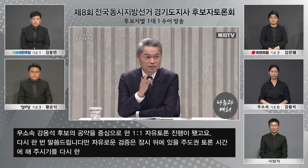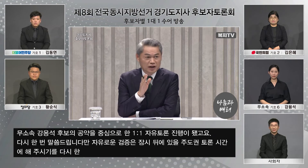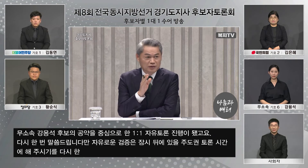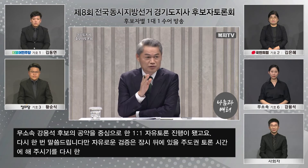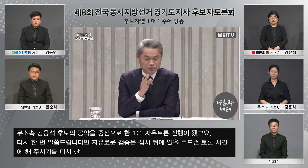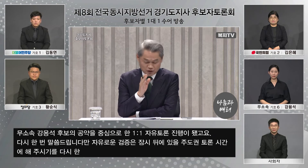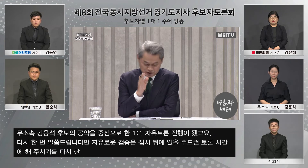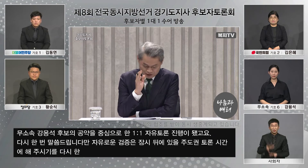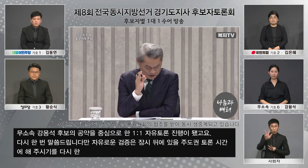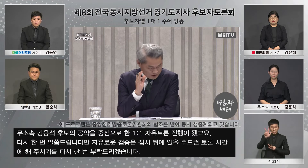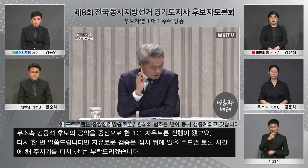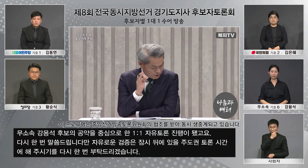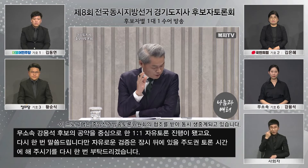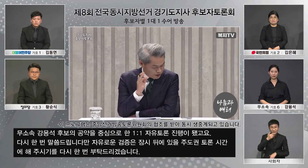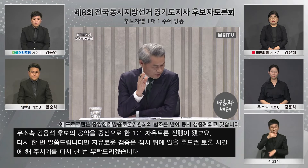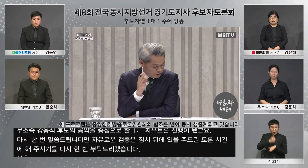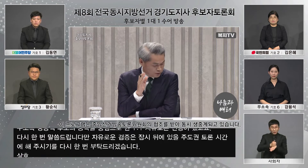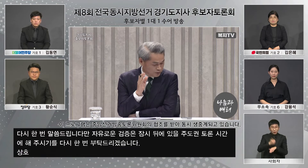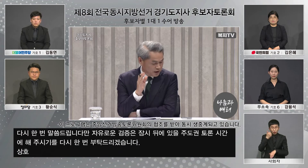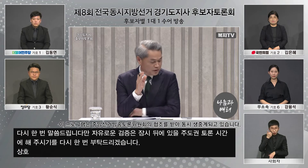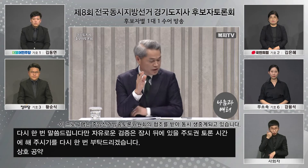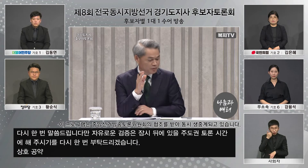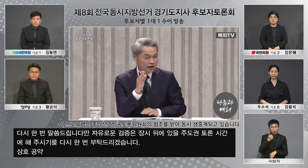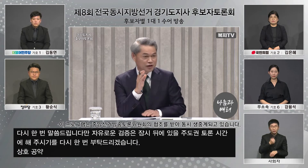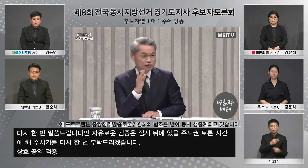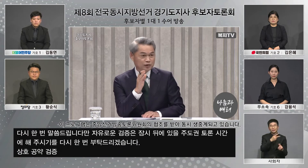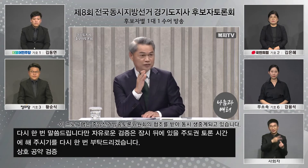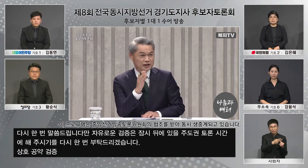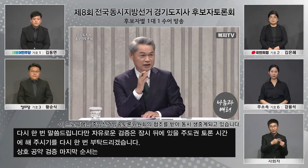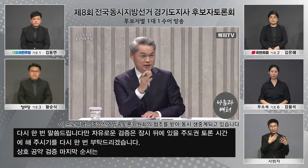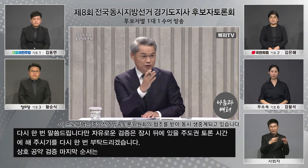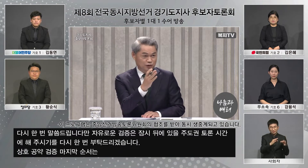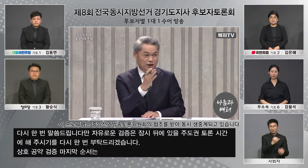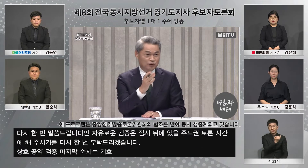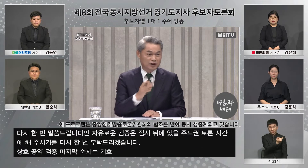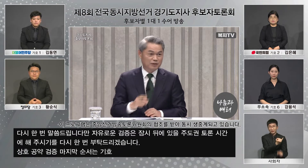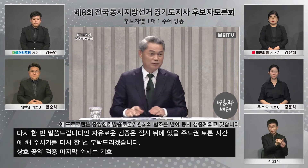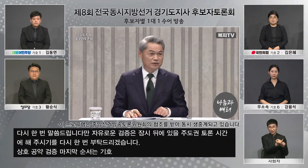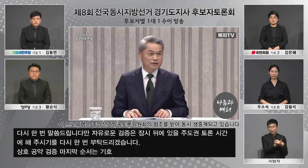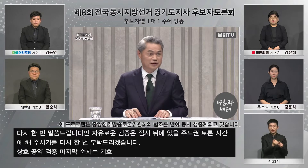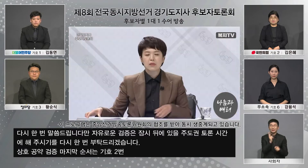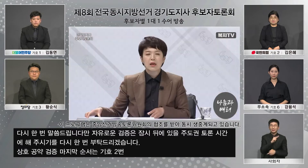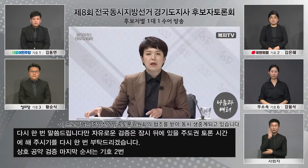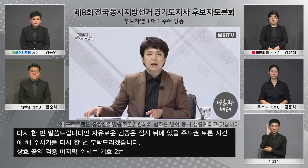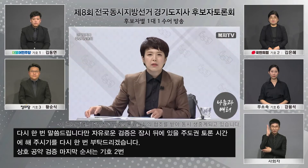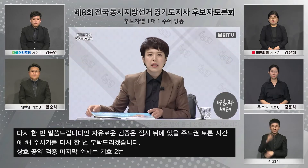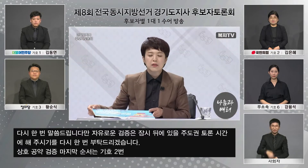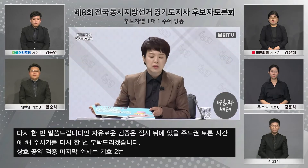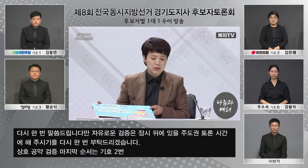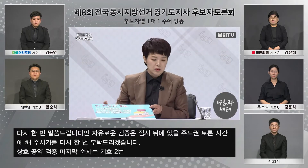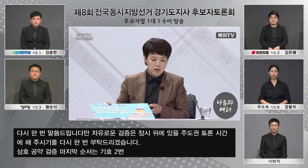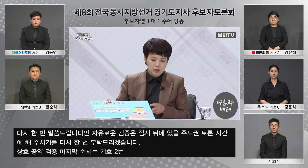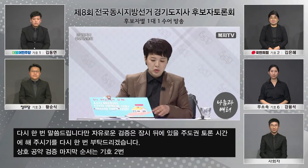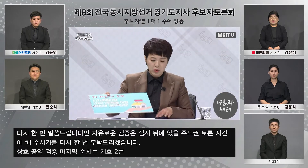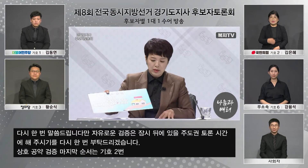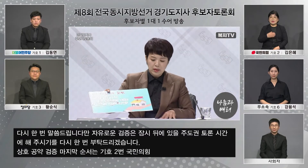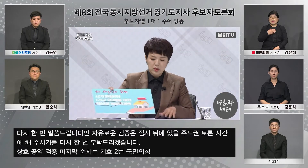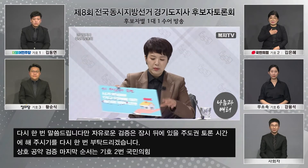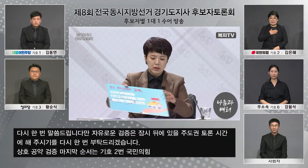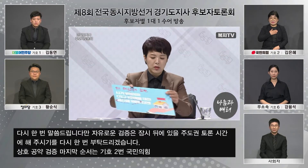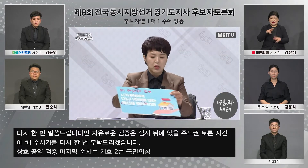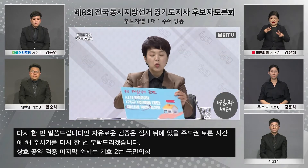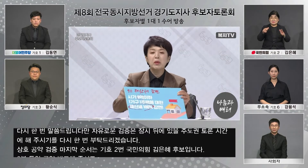공약 검증 마지막 순서는 기호 2번 국민의힘 김은혜 후보입니다. 2분 동안 공약 발표해 주시죠. 네, 저는